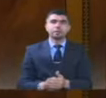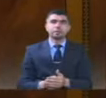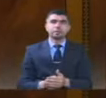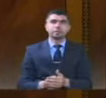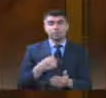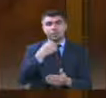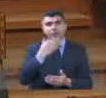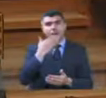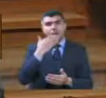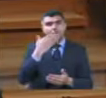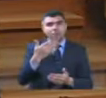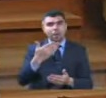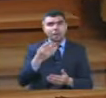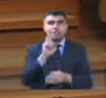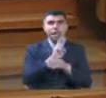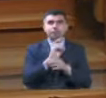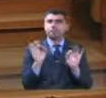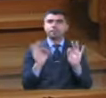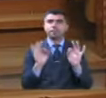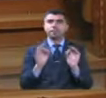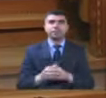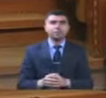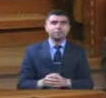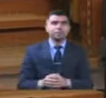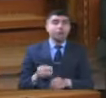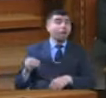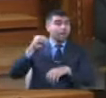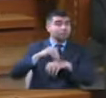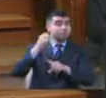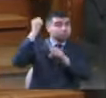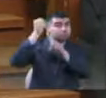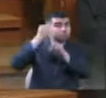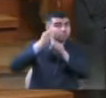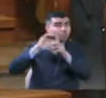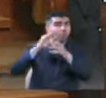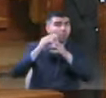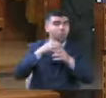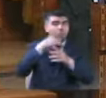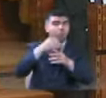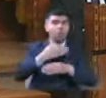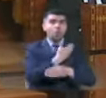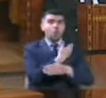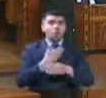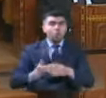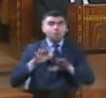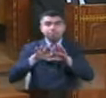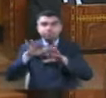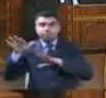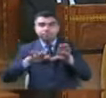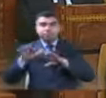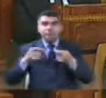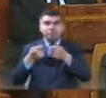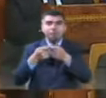الحمد لله ما احتاجين لهش. وقد بذلت الحكومة جهودا كبيرة لتصحيح الوضع حيث انتقل